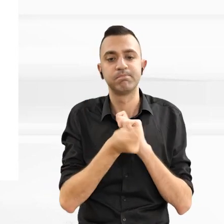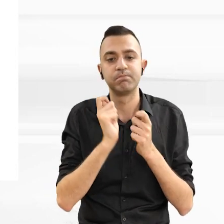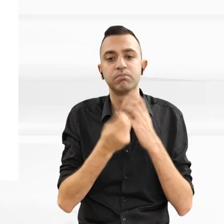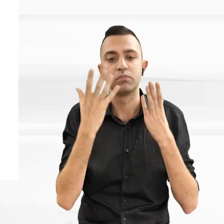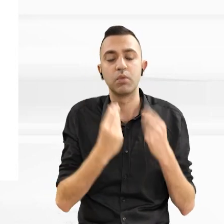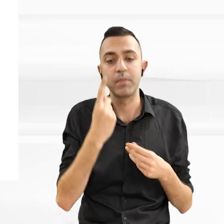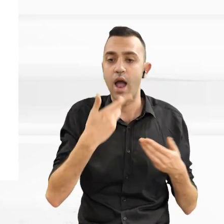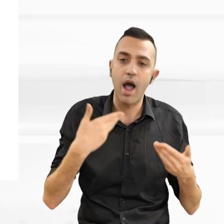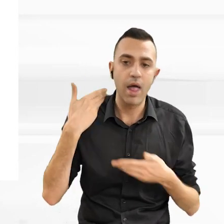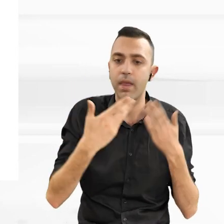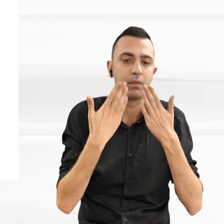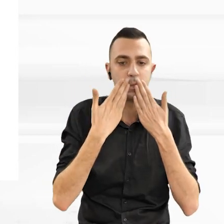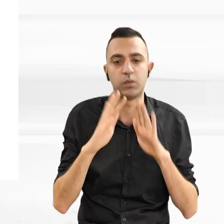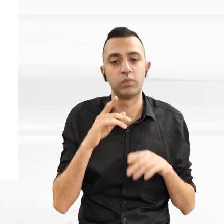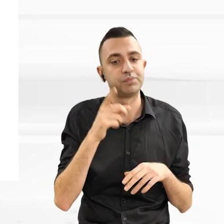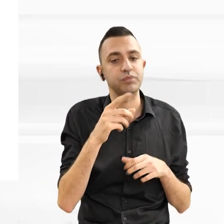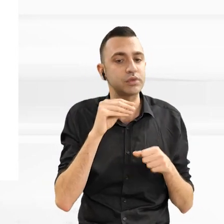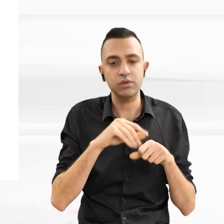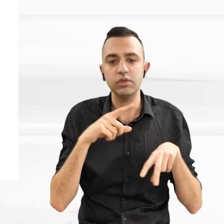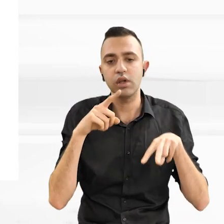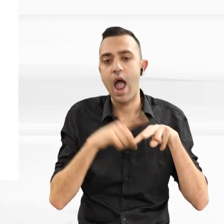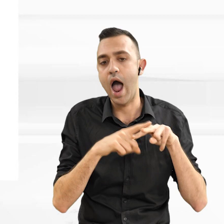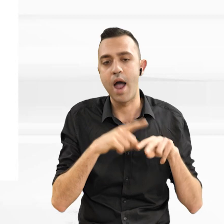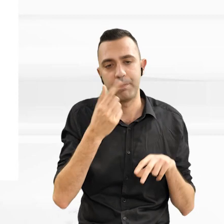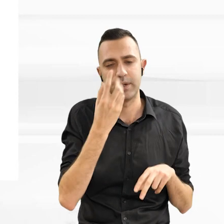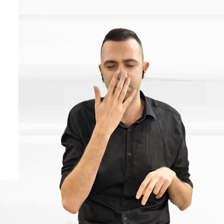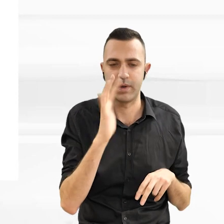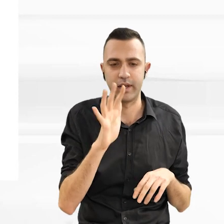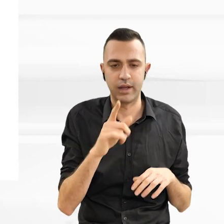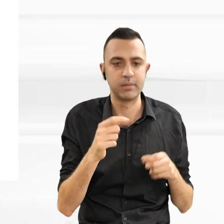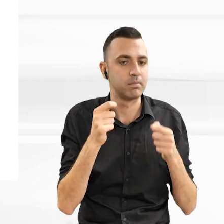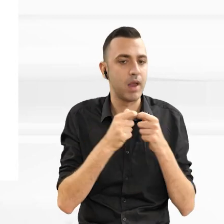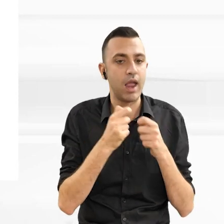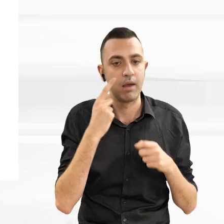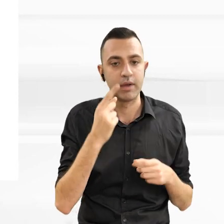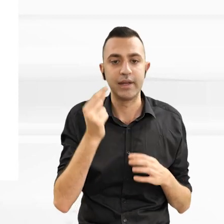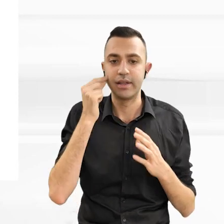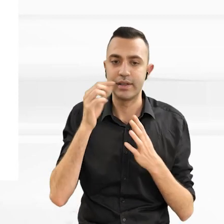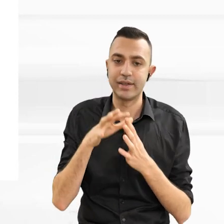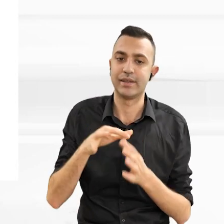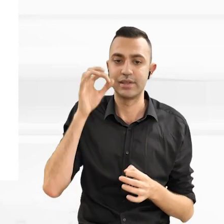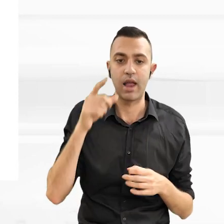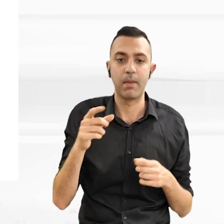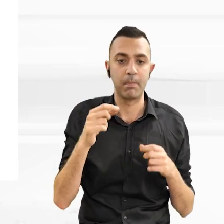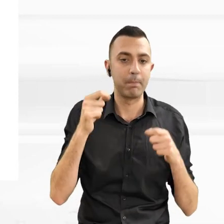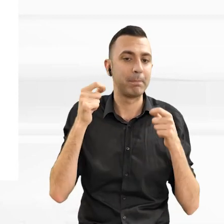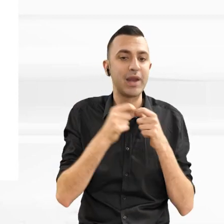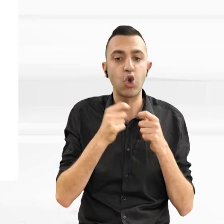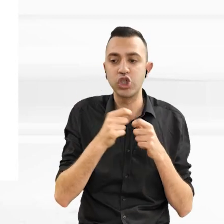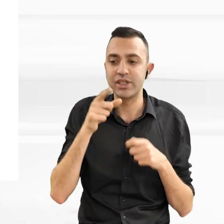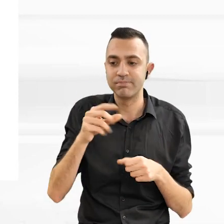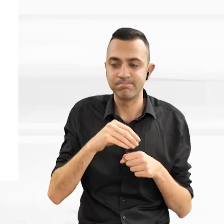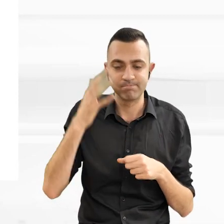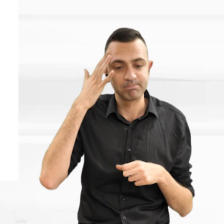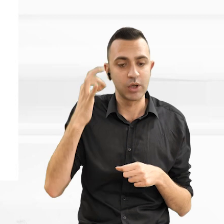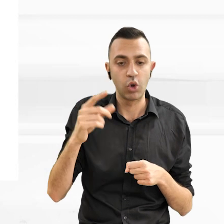herhangi bir anlatım yok Dolayısıyla al seçeneğini bekletelim Bey'e bakalım insanlar tarafından Biyolojik ve duygusal bir